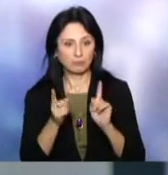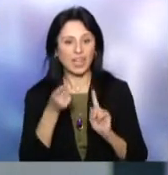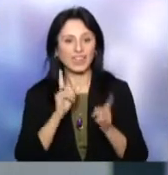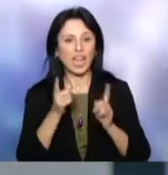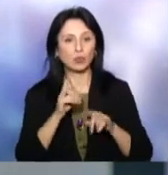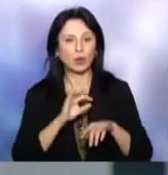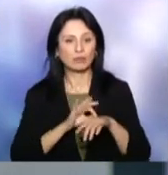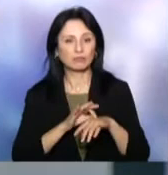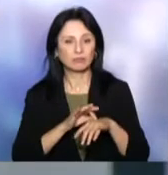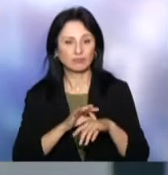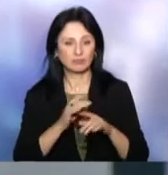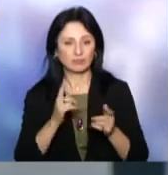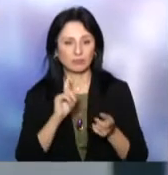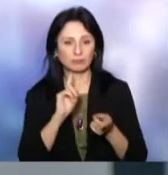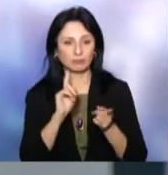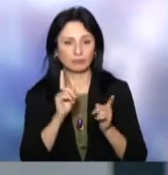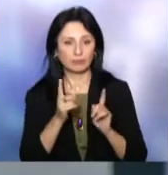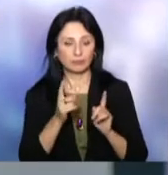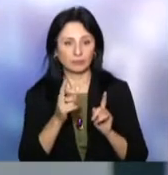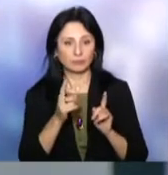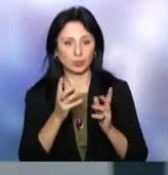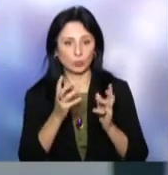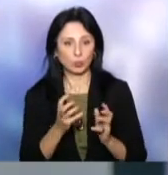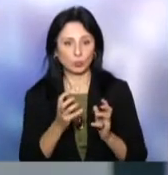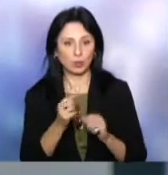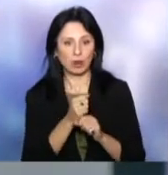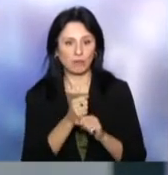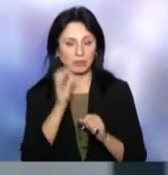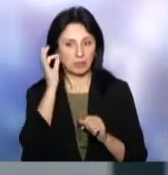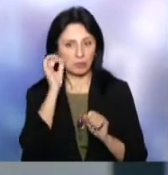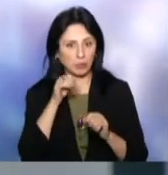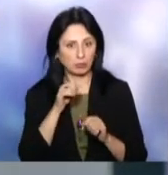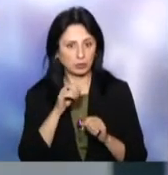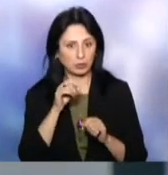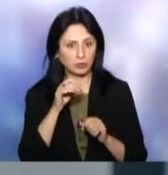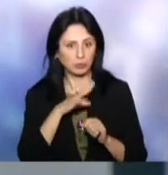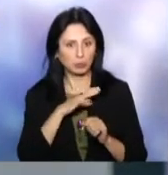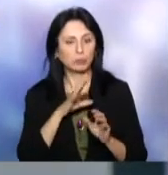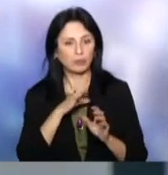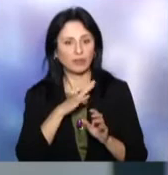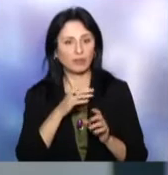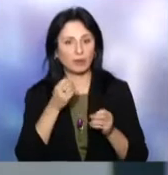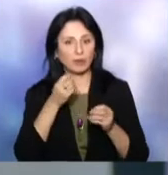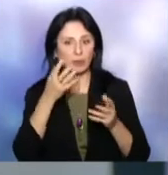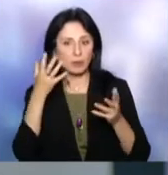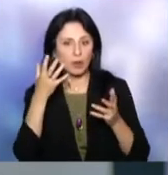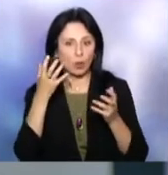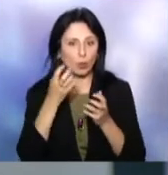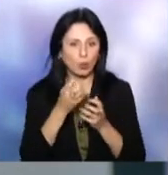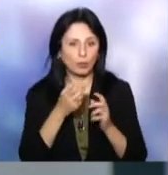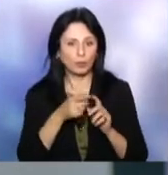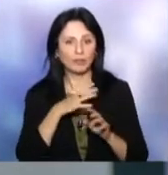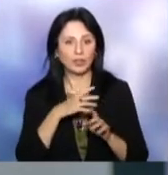ქერას არის ბავშვი და მოზრდილობაში არის მუქი ყავისფერი თმით, შეიძლება თვალი ქონდეს ცოტათი ღია ფერის